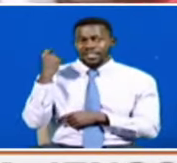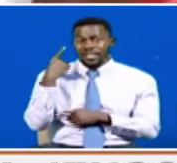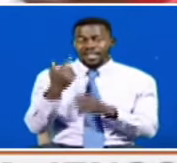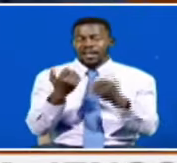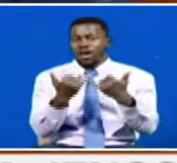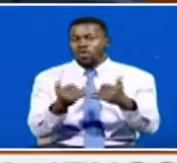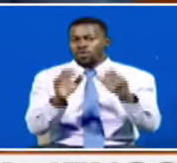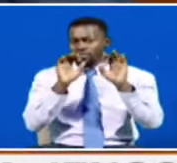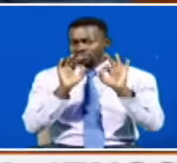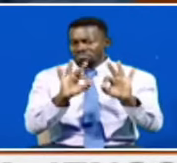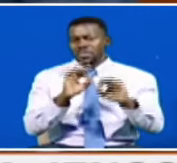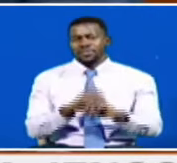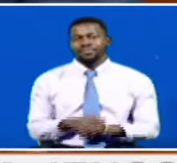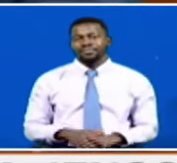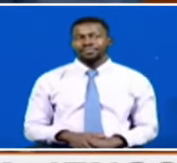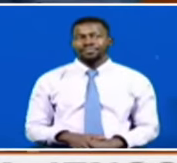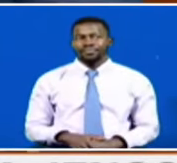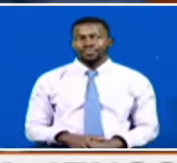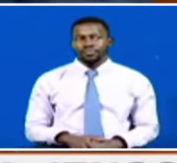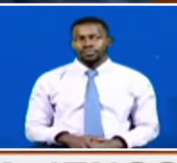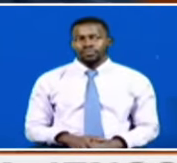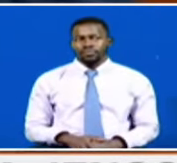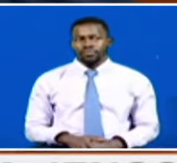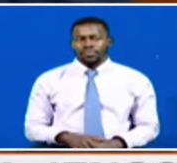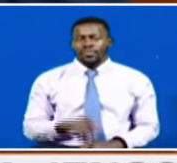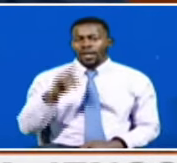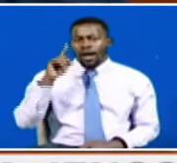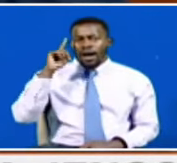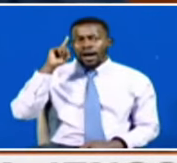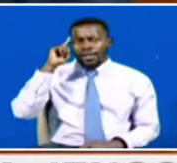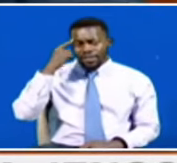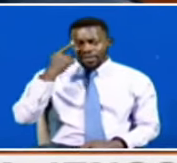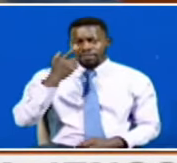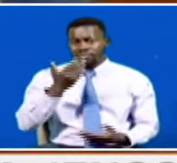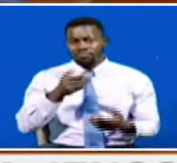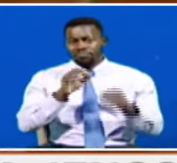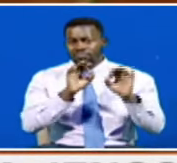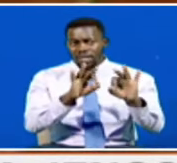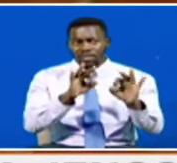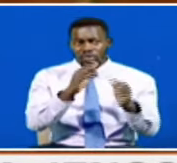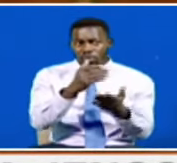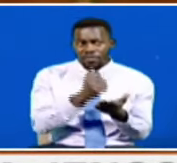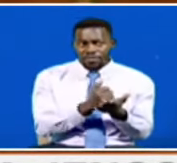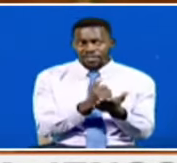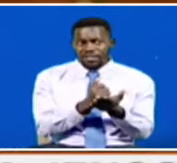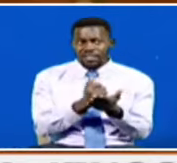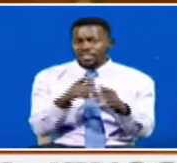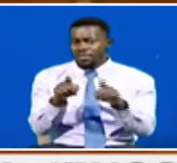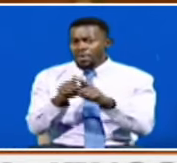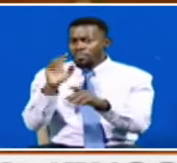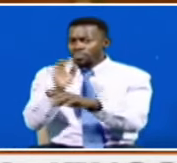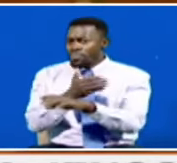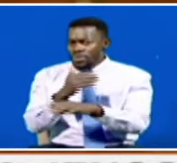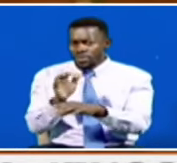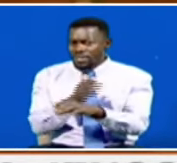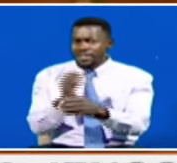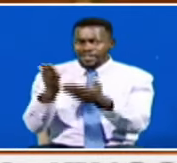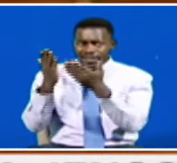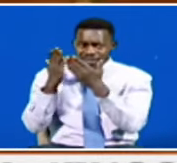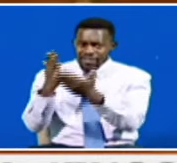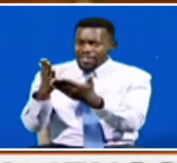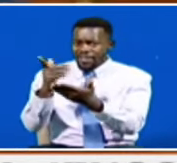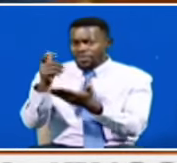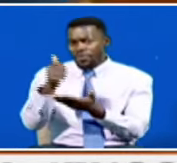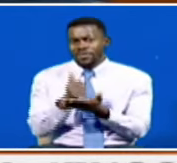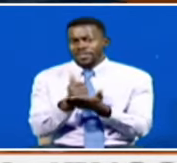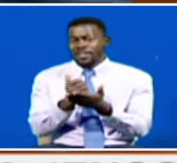fresh barida. And I found that away from the good things that have been spoken about, there's also music. You know, I love Lingala and the rumba.